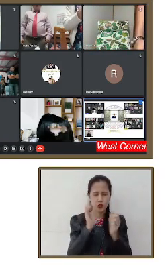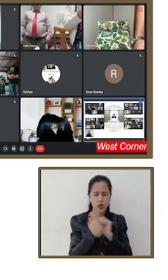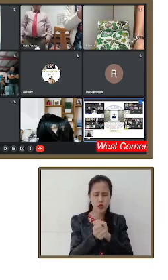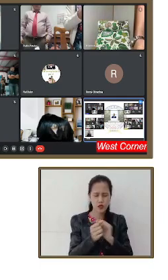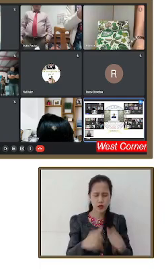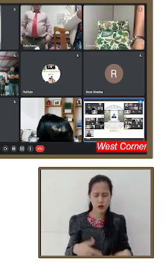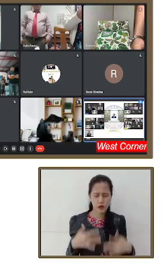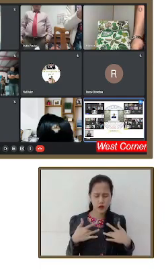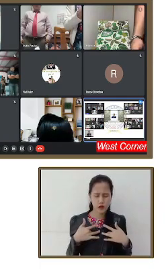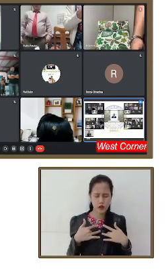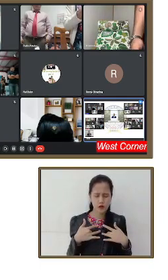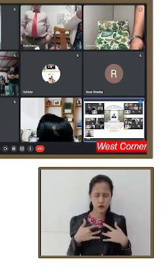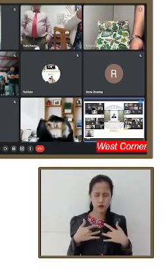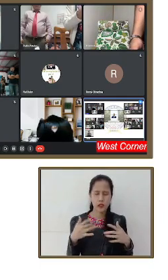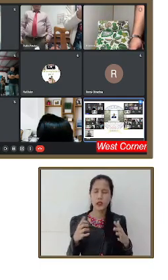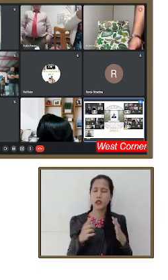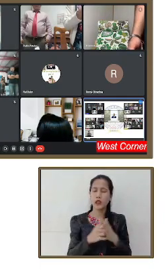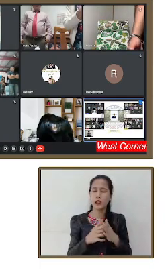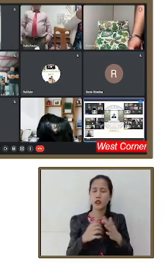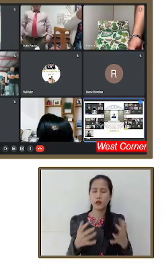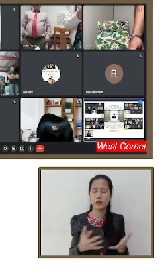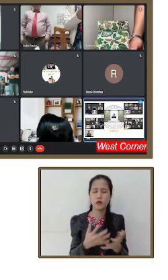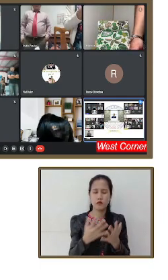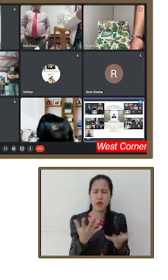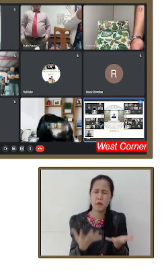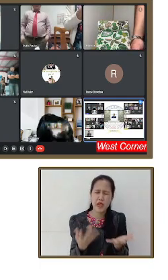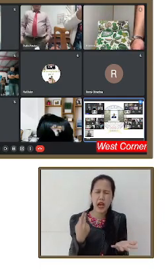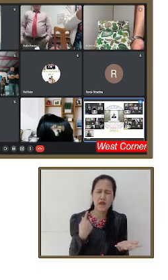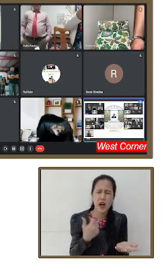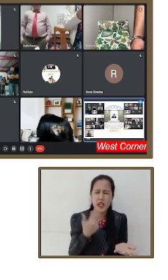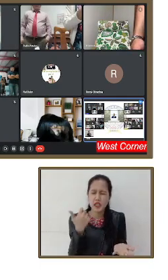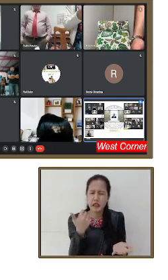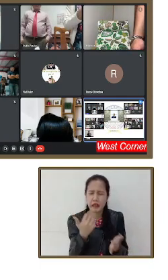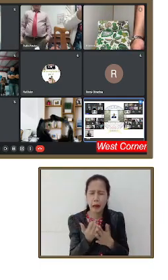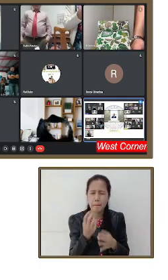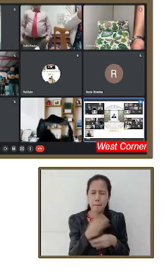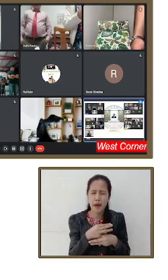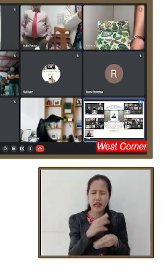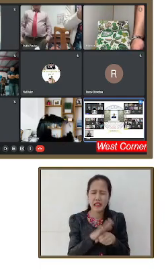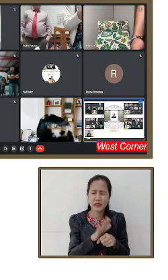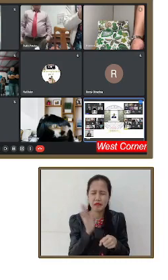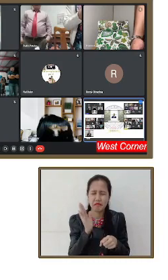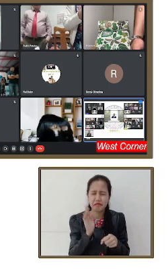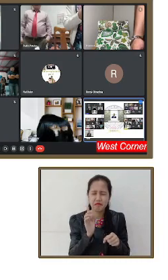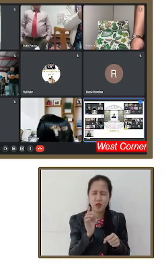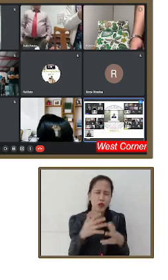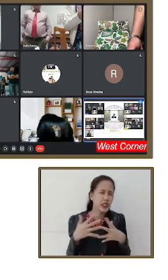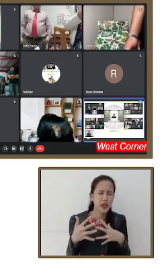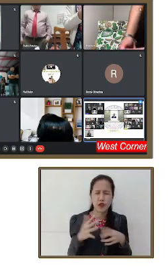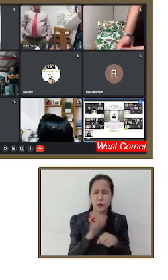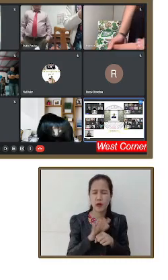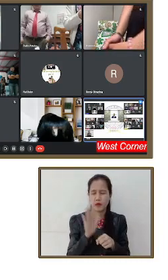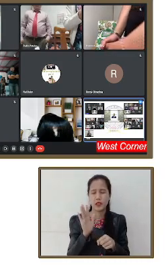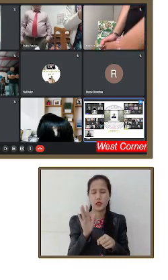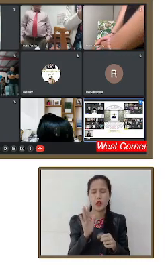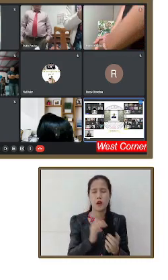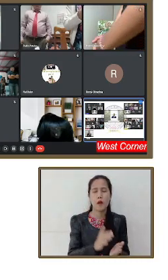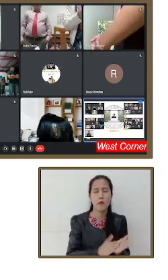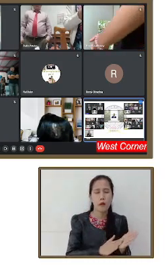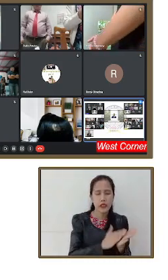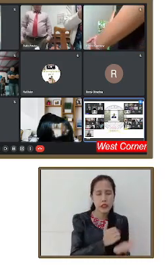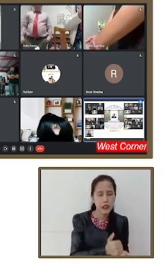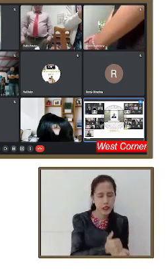desisyon, Panginoon, na kung saan ay mag-aaral sa Bible School, anumang commitment ang kanilang ginawa sa inyo pong harapan, please help them,